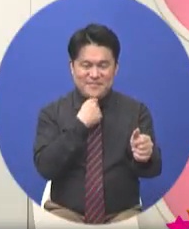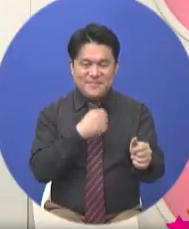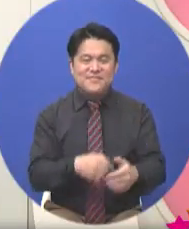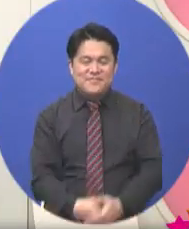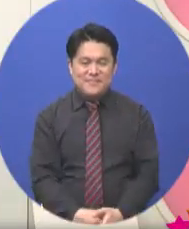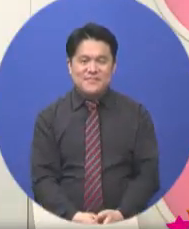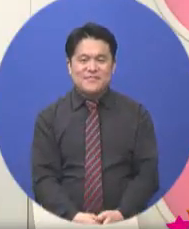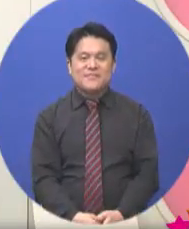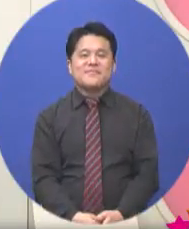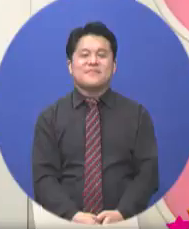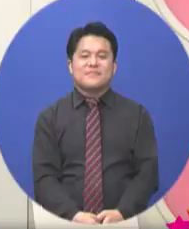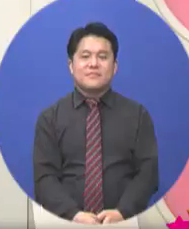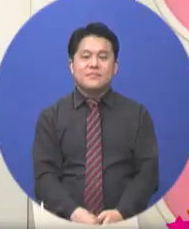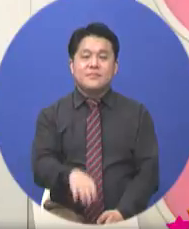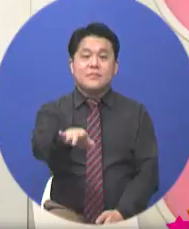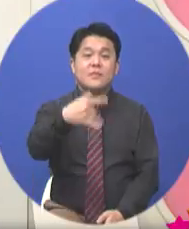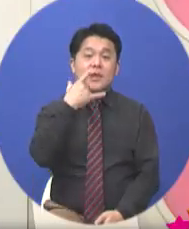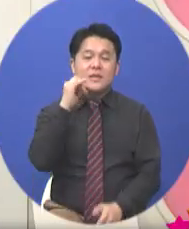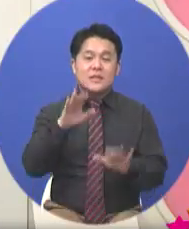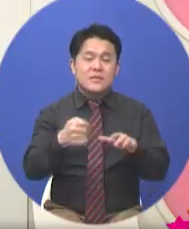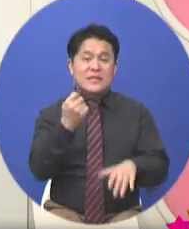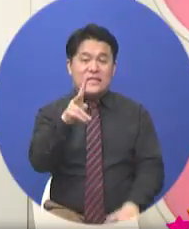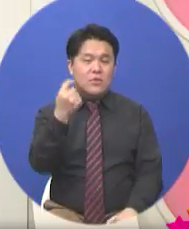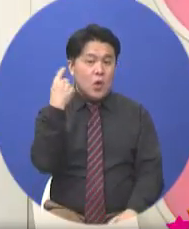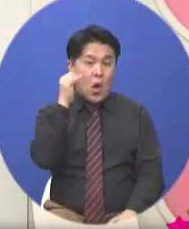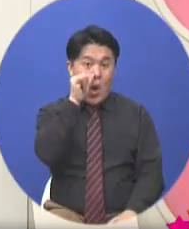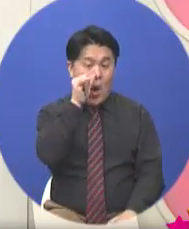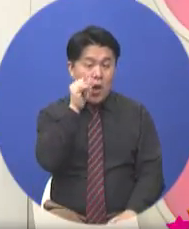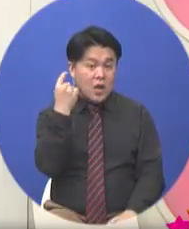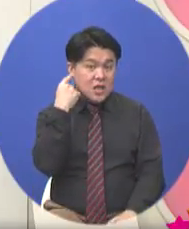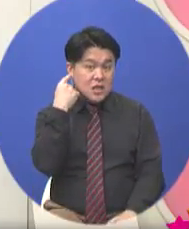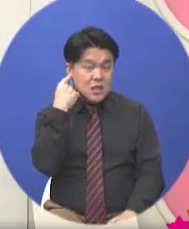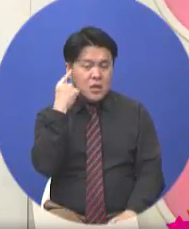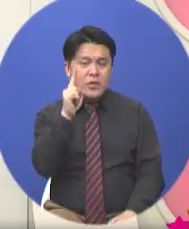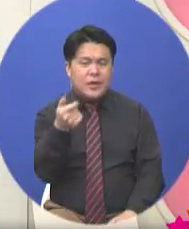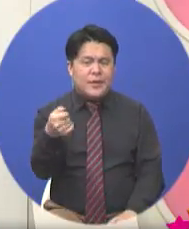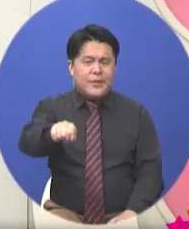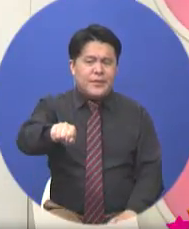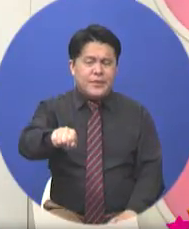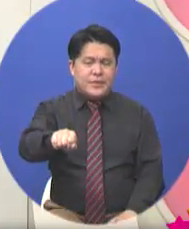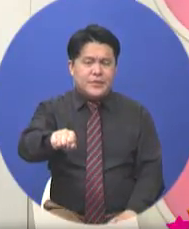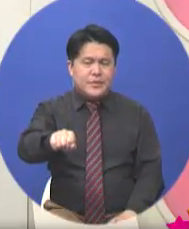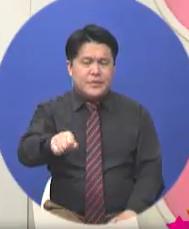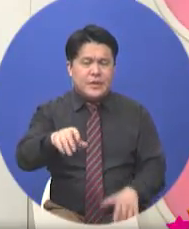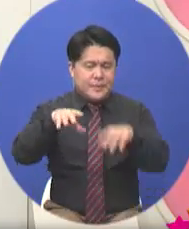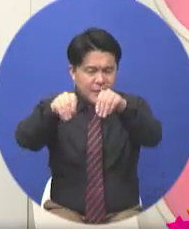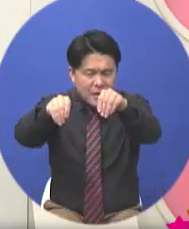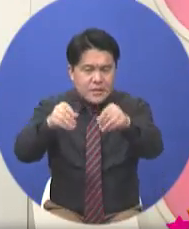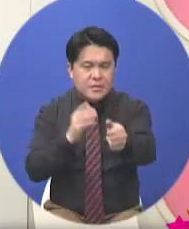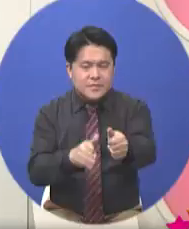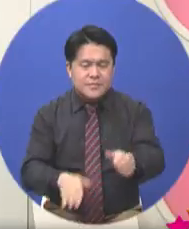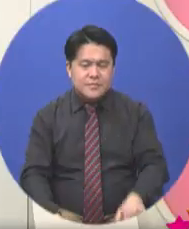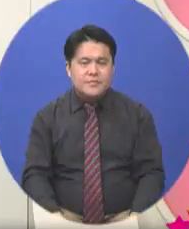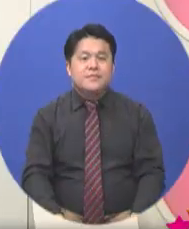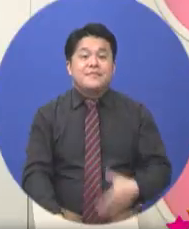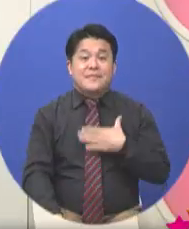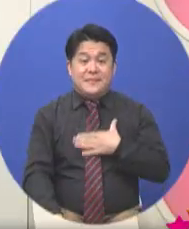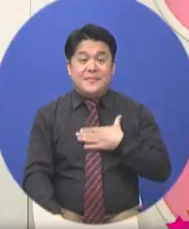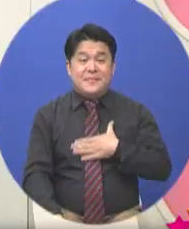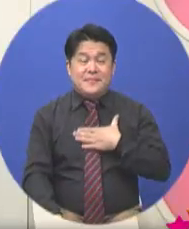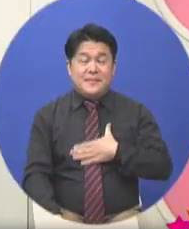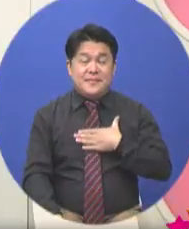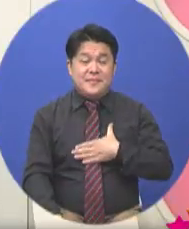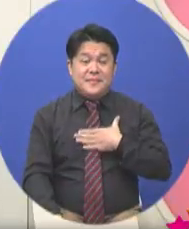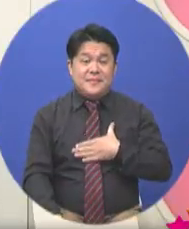미혼사네? 예. 예. 어머니 근데 TV를 완전히 소리를 바꾸든지 줄여야 돼. 소리가 네. 안 나오게. 네.